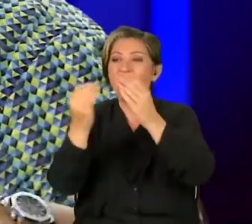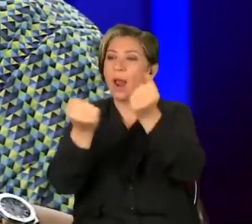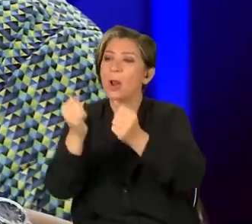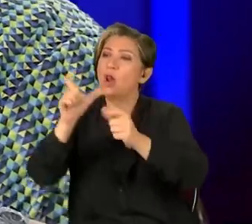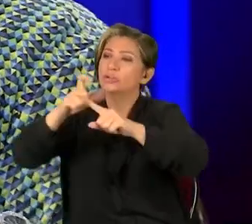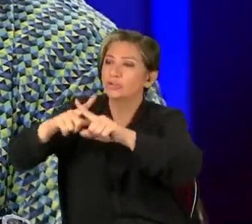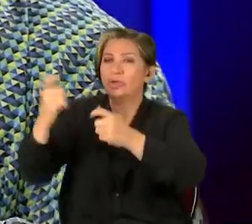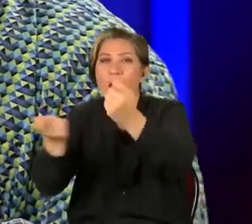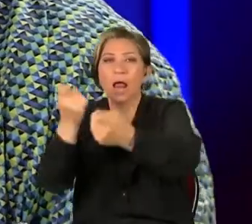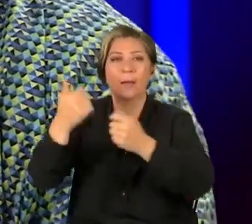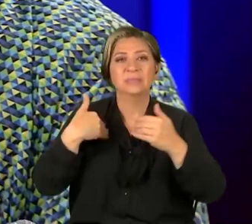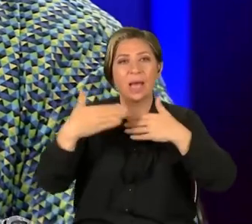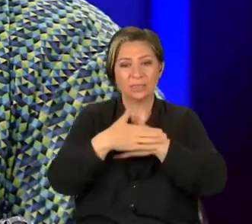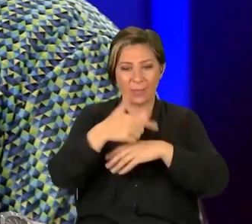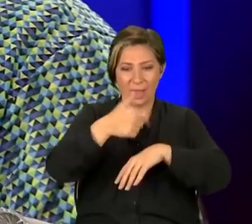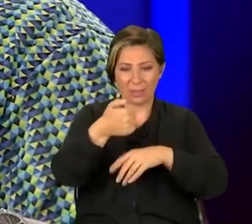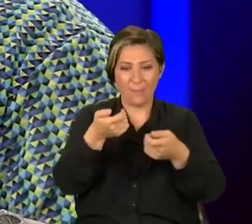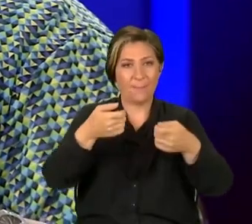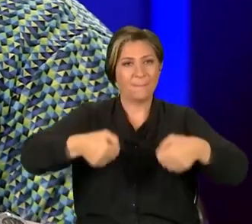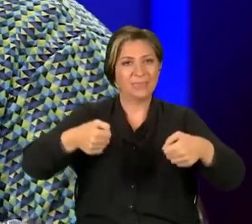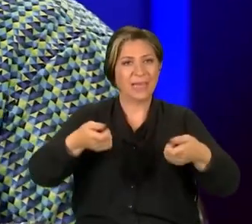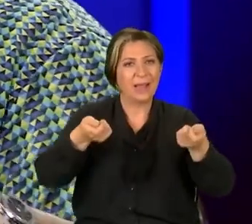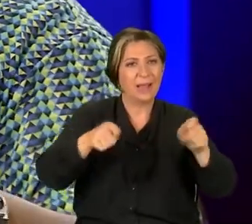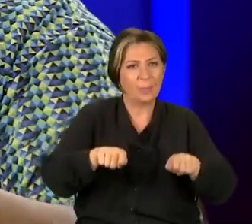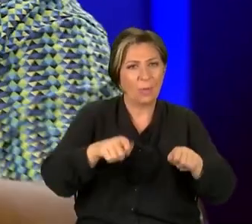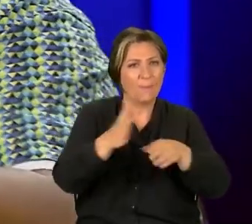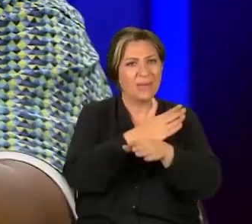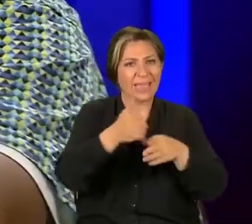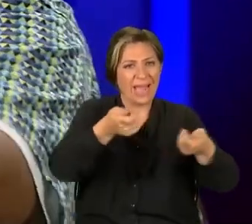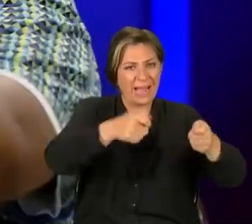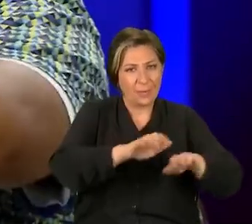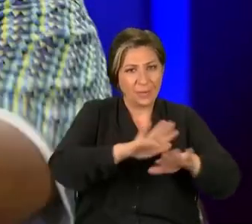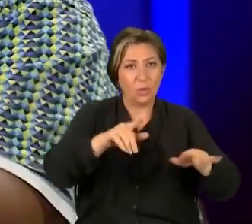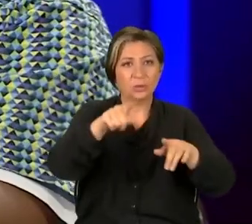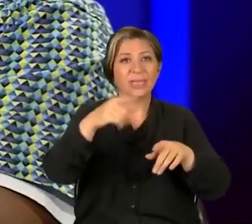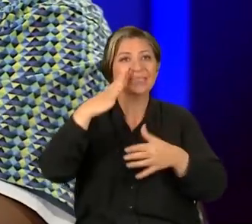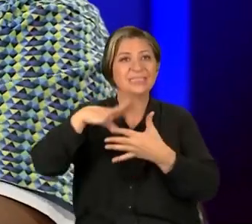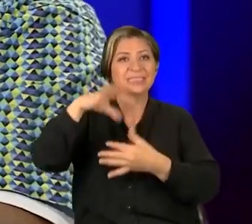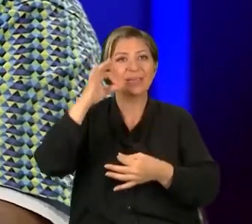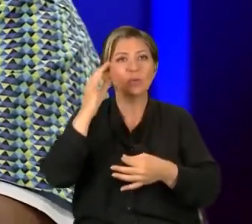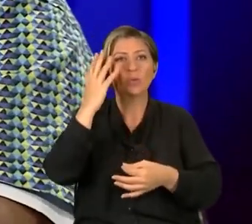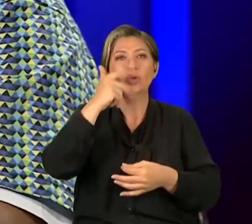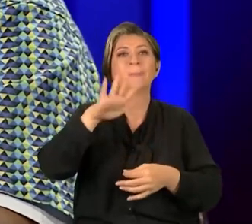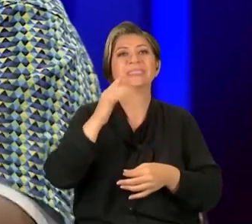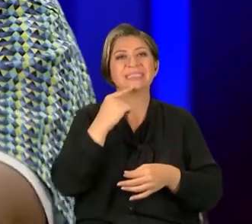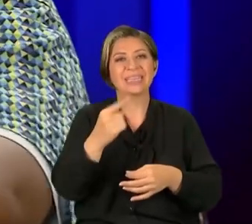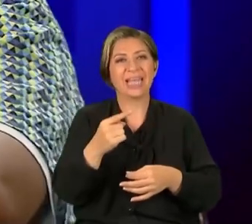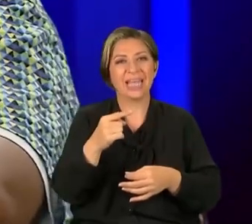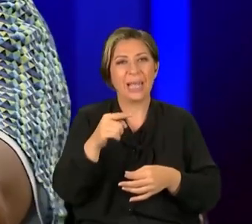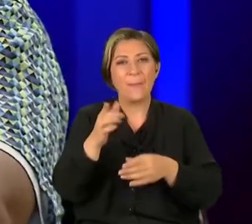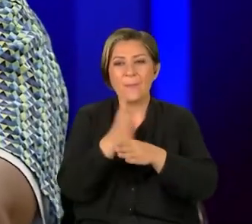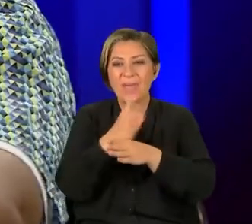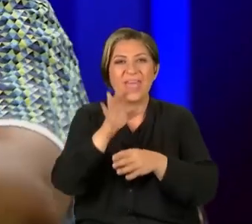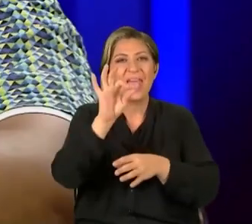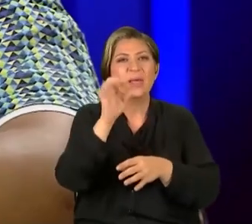lüks ile uğraşırken Biz de akşam 6'da pazar kapanıyor Ya o pazar kapandıktan sonra Orada insanlar utanmasın diye o